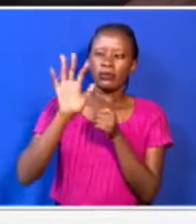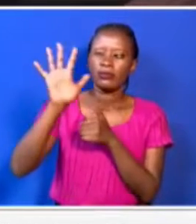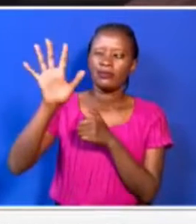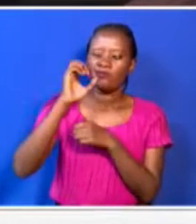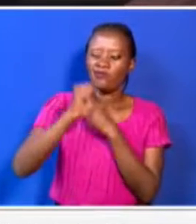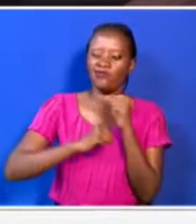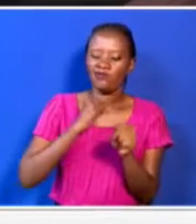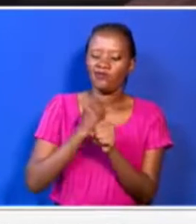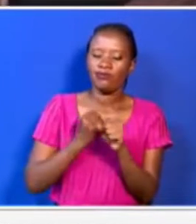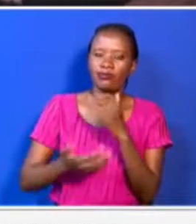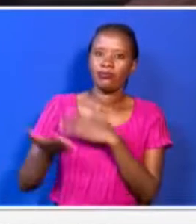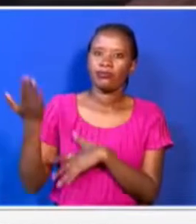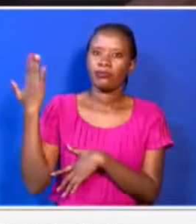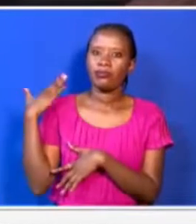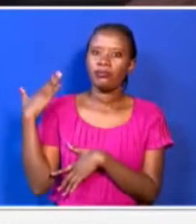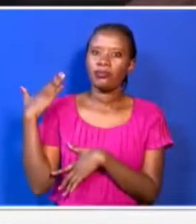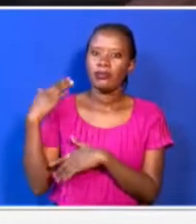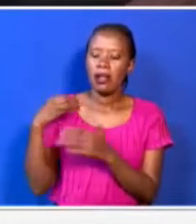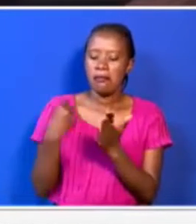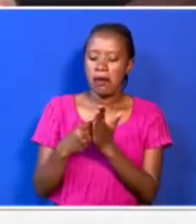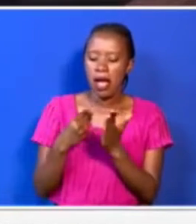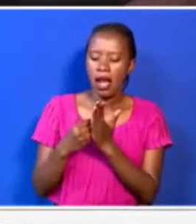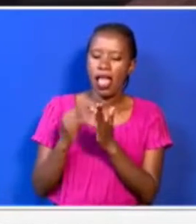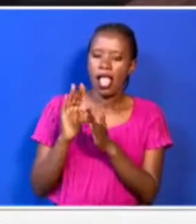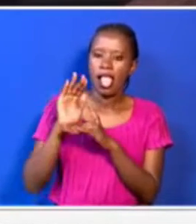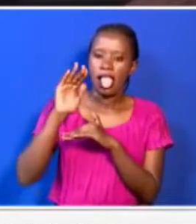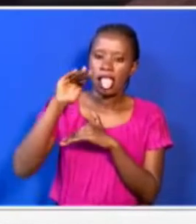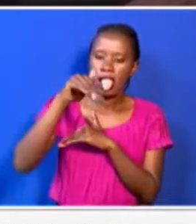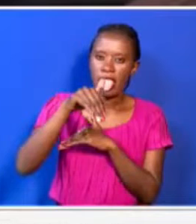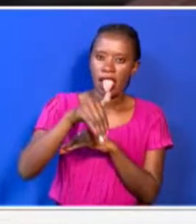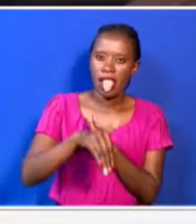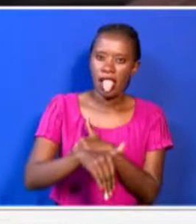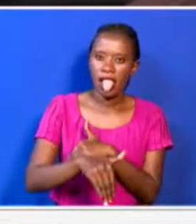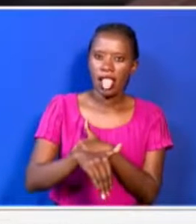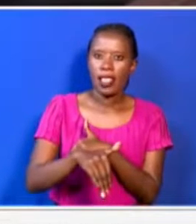iliyopita imekuwa kila mwezi bei inaenda chini kule Mombasa.